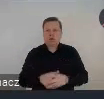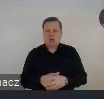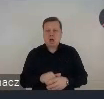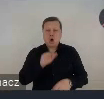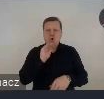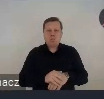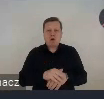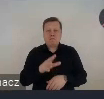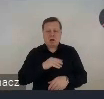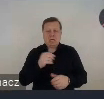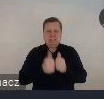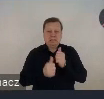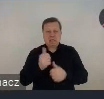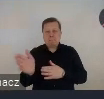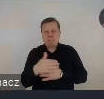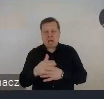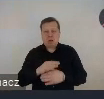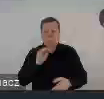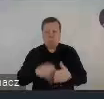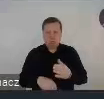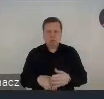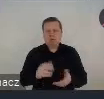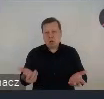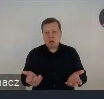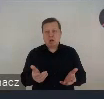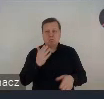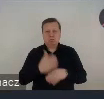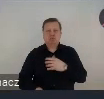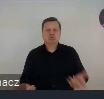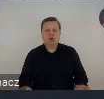umowę w styczniu albo w marcu, no to będzie no, za późno.